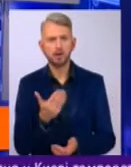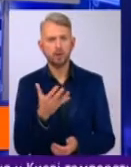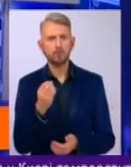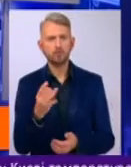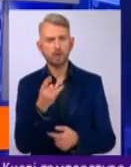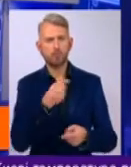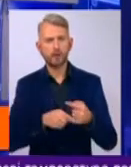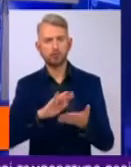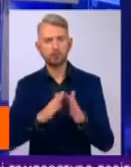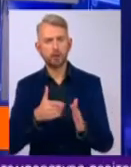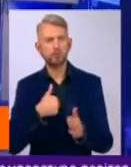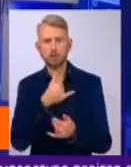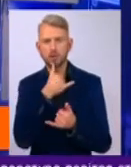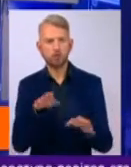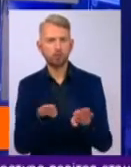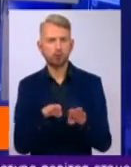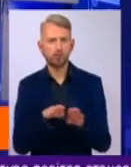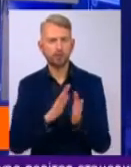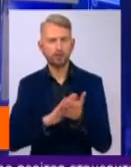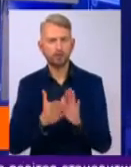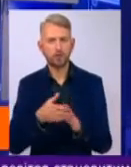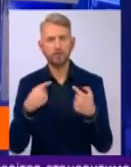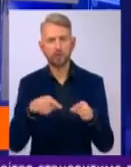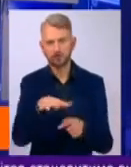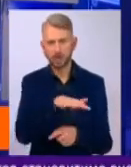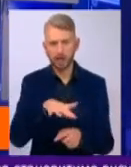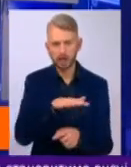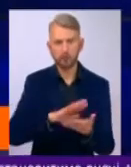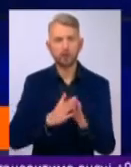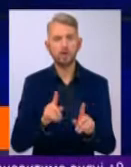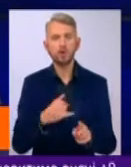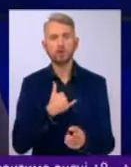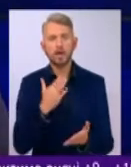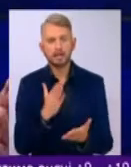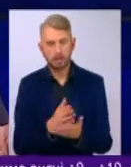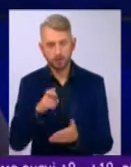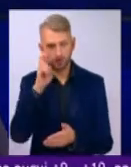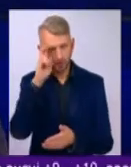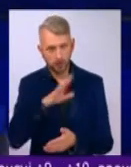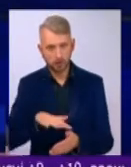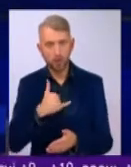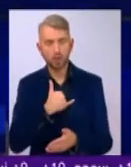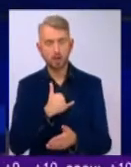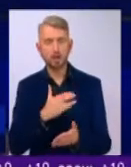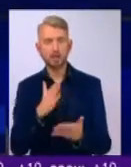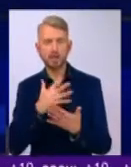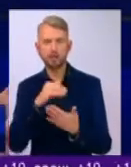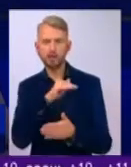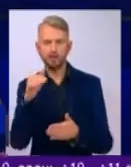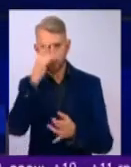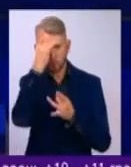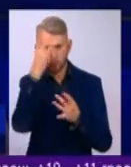до ситуації. Ми не можемо, мабуть, порівнювати ситуацію в інших країнах, ситуацію, яка є в нас в країні. У нас в країні, безумовно, є свій рівень